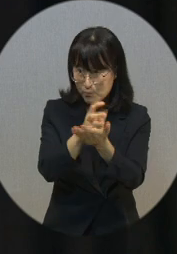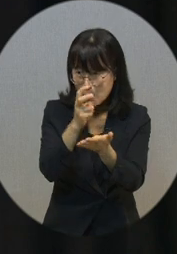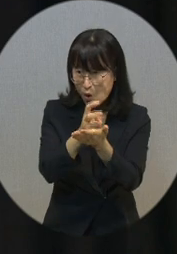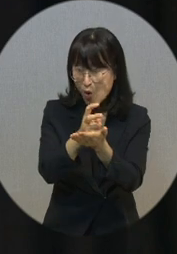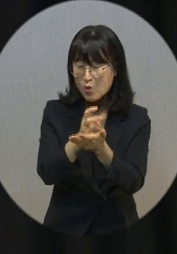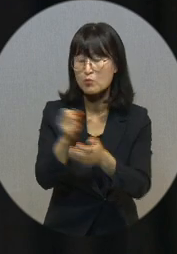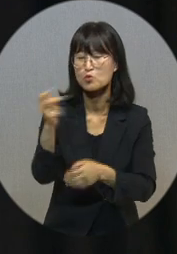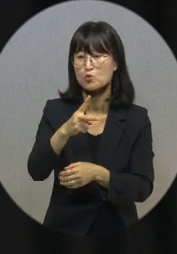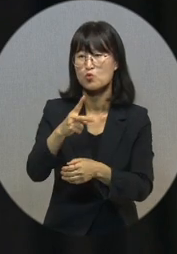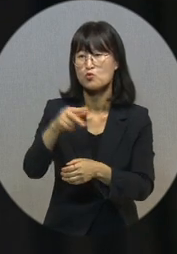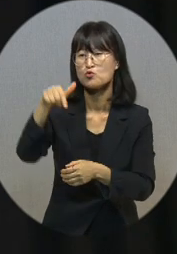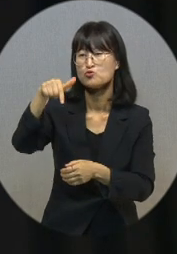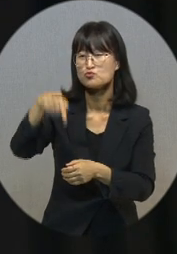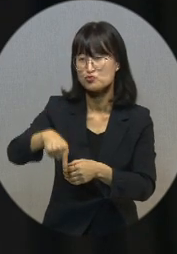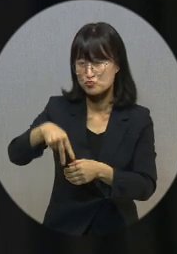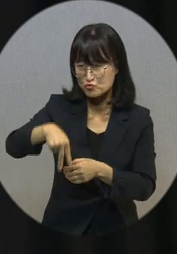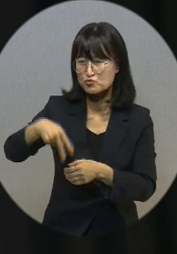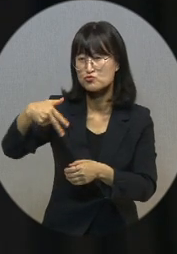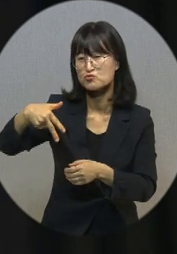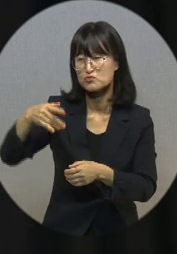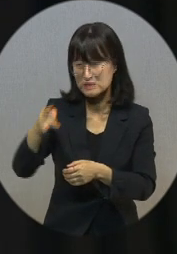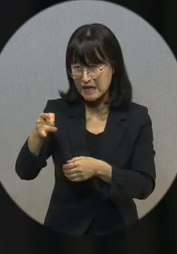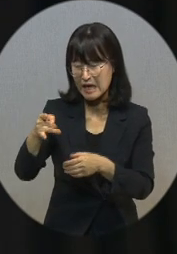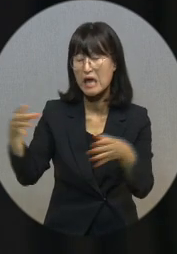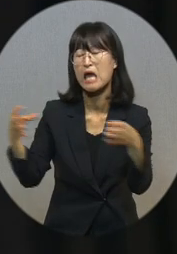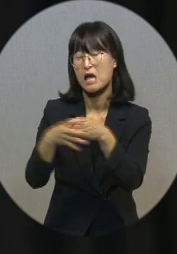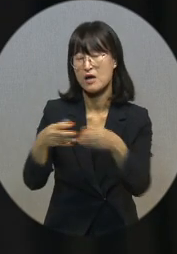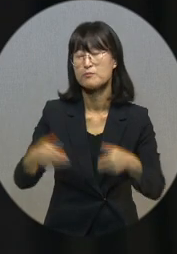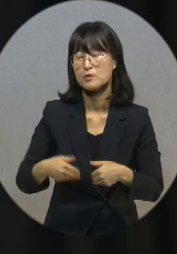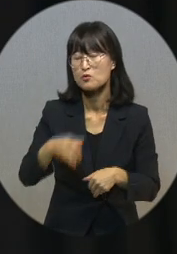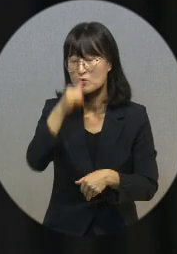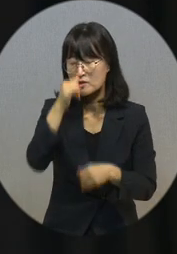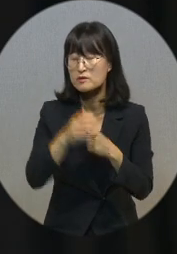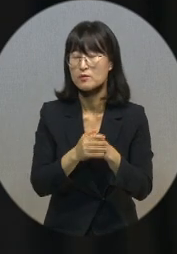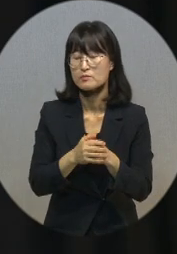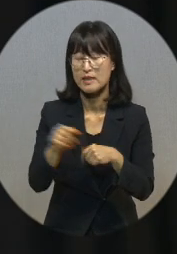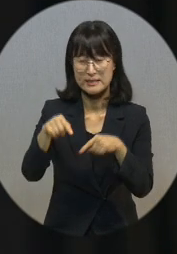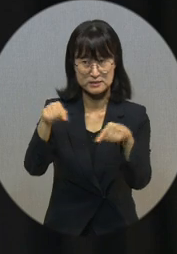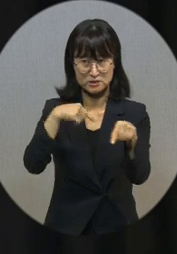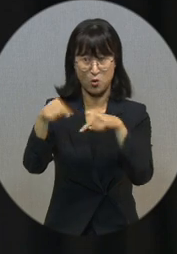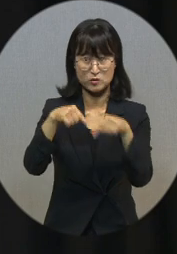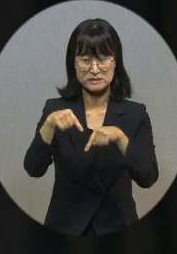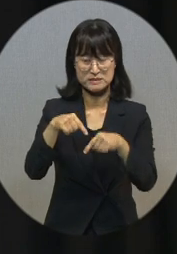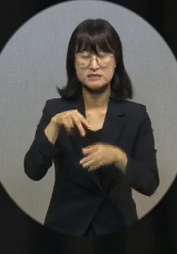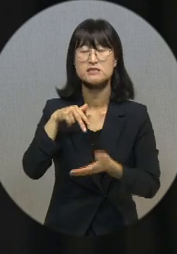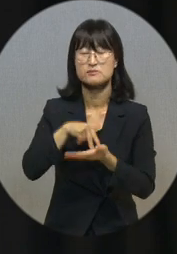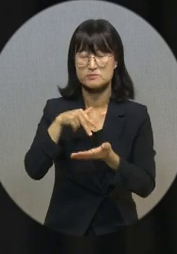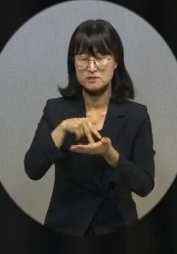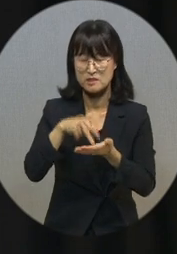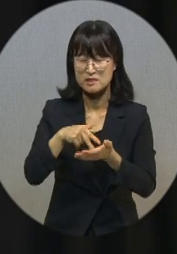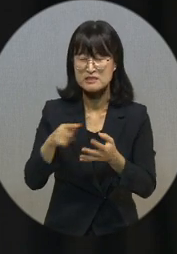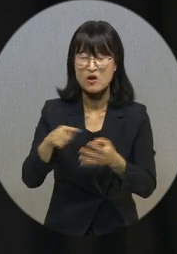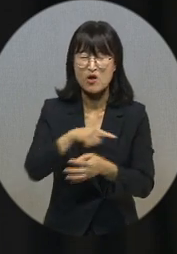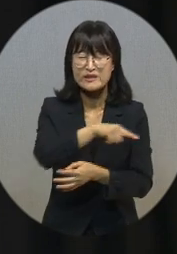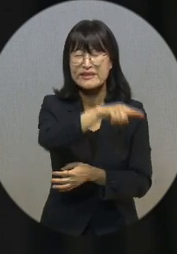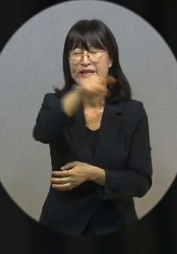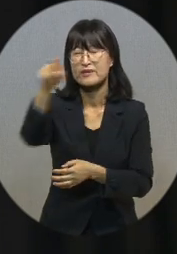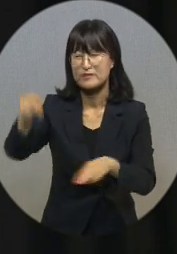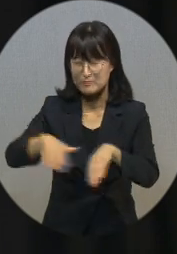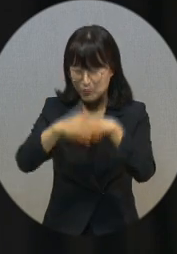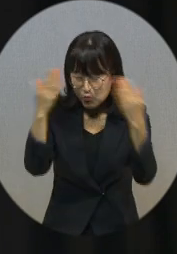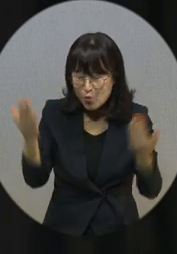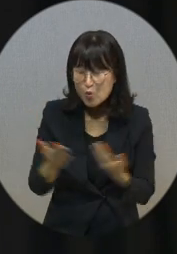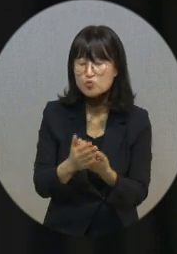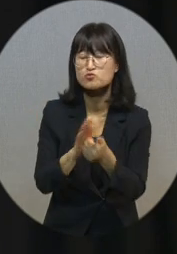또 법조인인 정치인으로서 이런 부분에 대한 관심을 가지고 많은 분들이 혜택을 볼 수 있고 네. 또 어떻게 보면